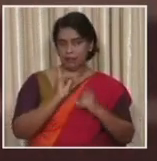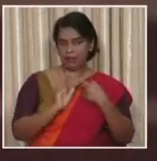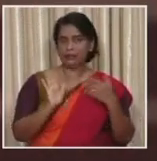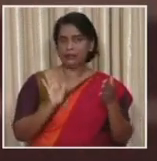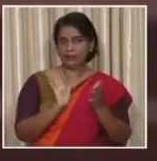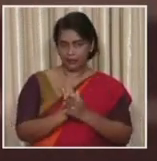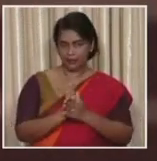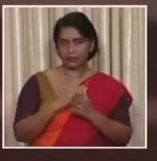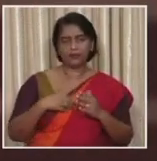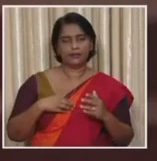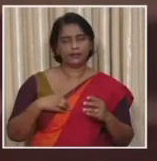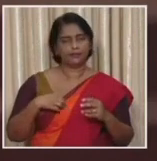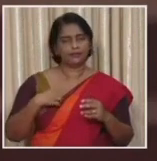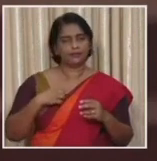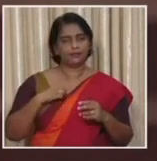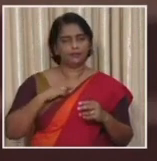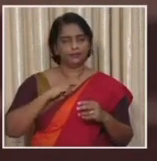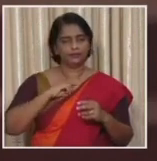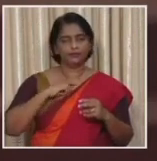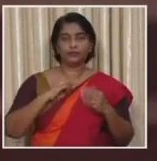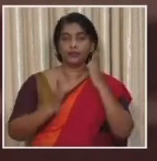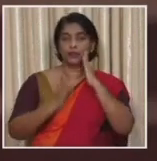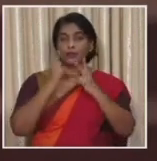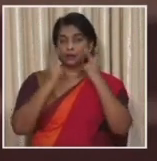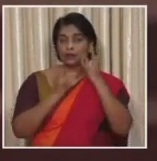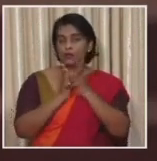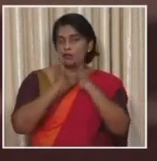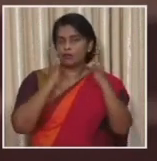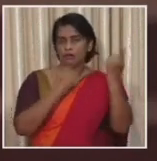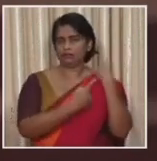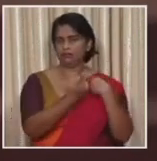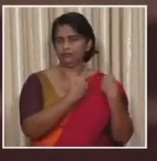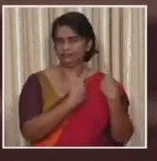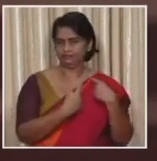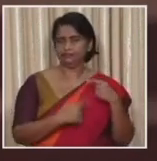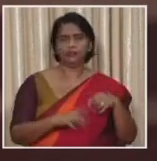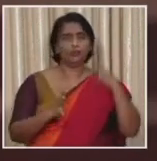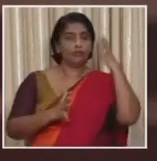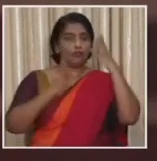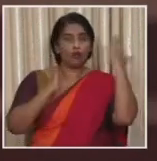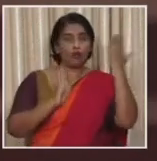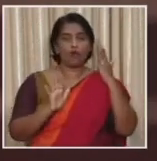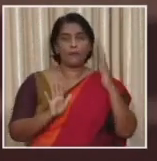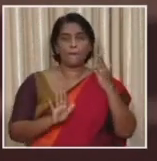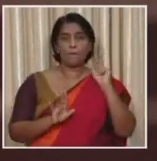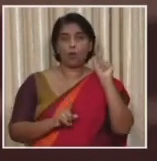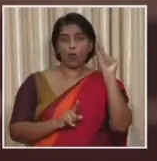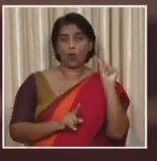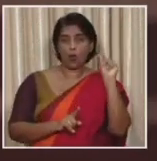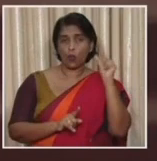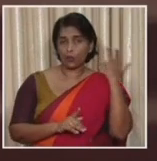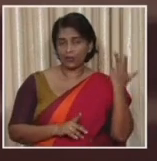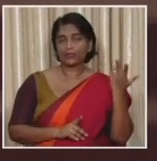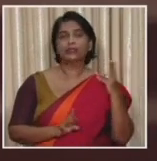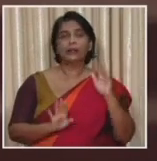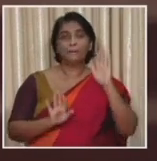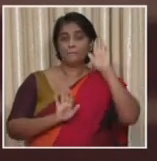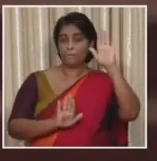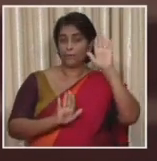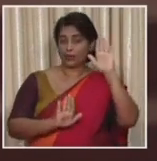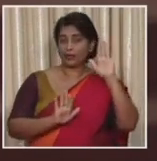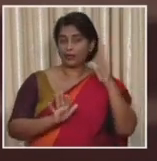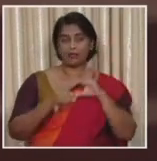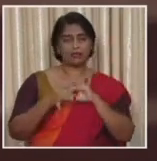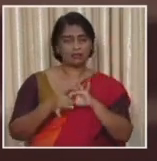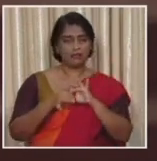තිබී තියෙන විපක්ෂ නායකතුමනි සංචාරකයන්ගේ ලොකු ඉල්ලීමක් තිබුණා මොකද අද ලෝකෙම Uber එකත් එක්ක ඒ වගේම PickMe එකත් එක්ක